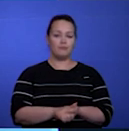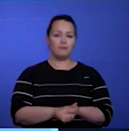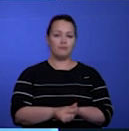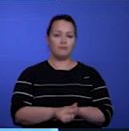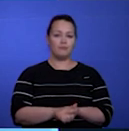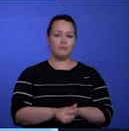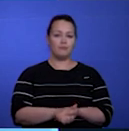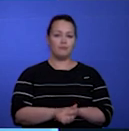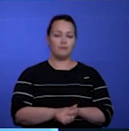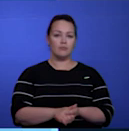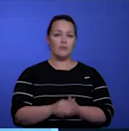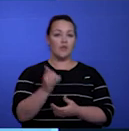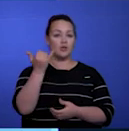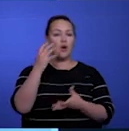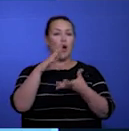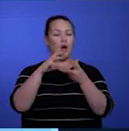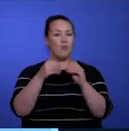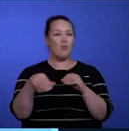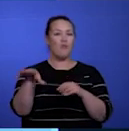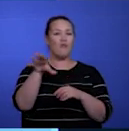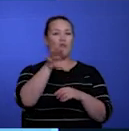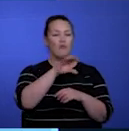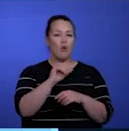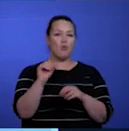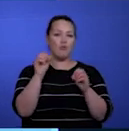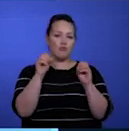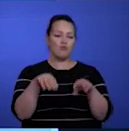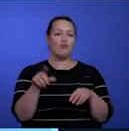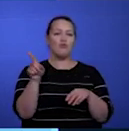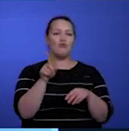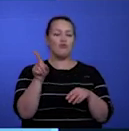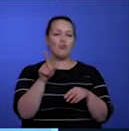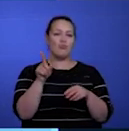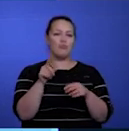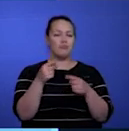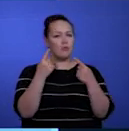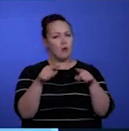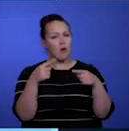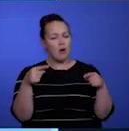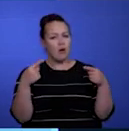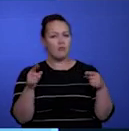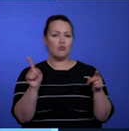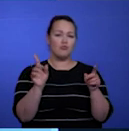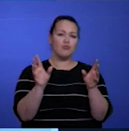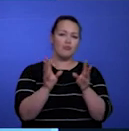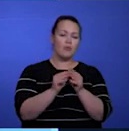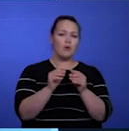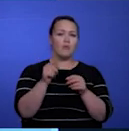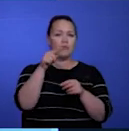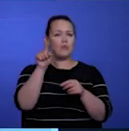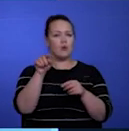вышесказанное и решить что общего и чем отличается приставка от суффикса а